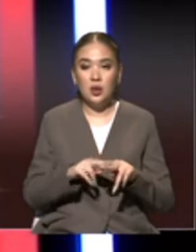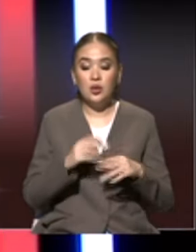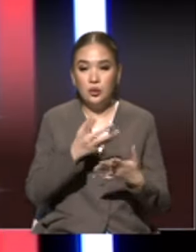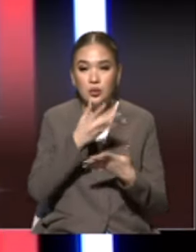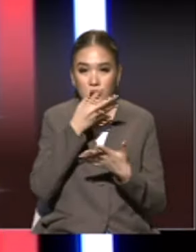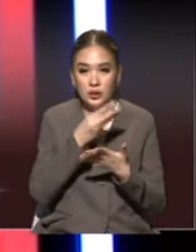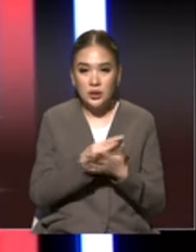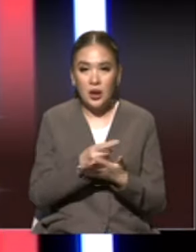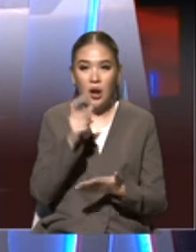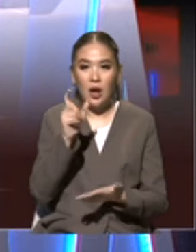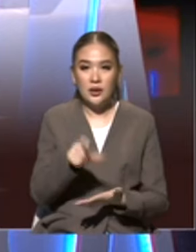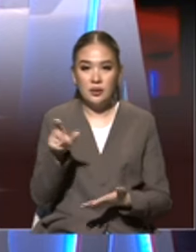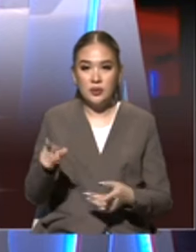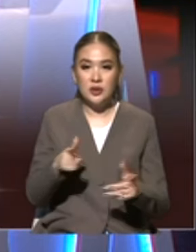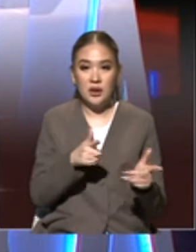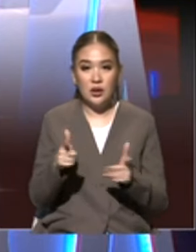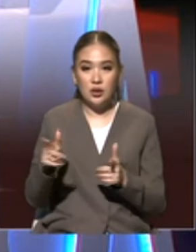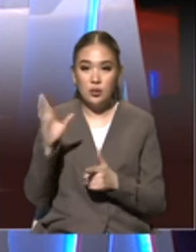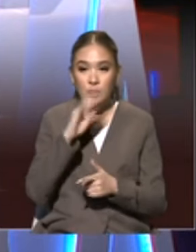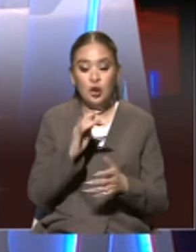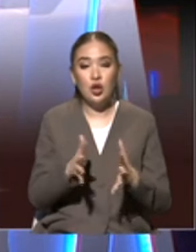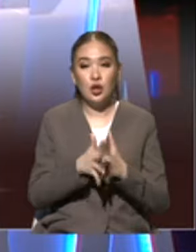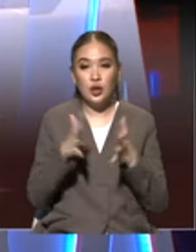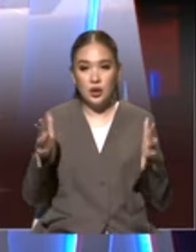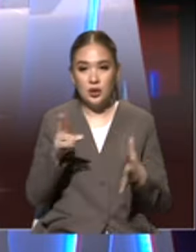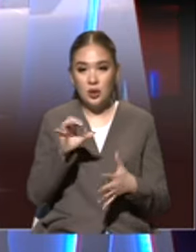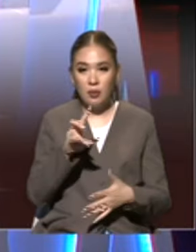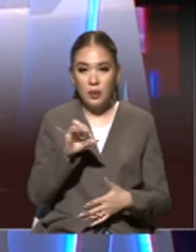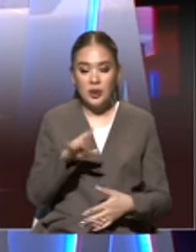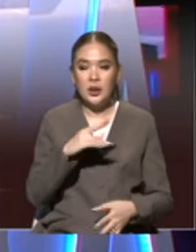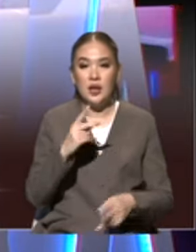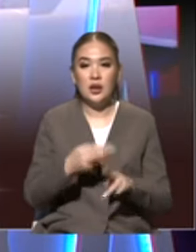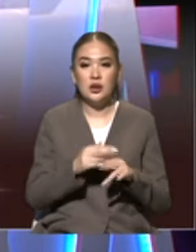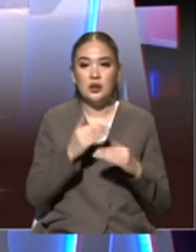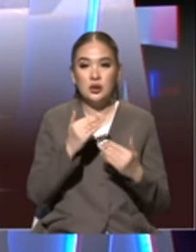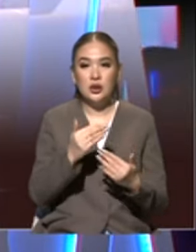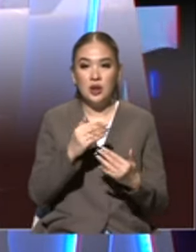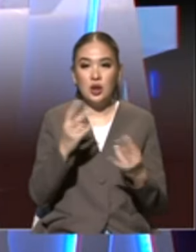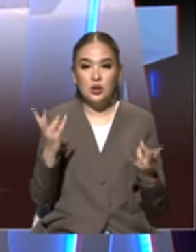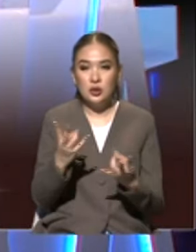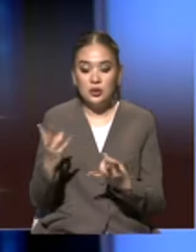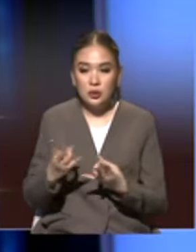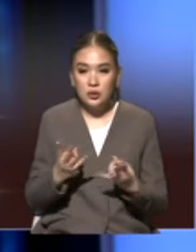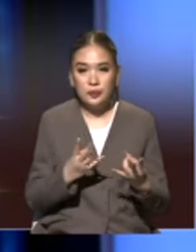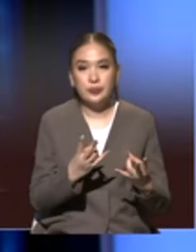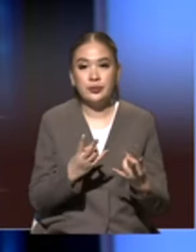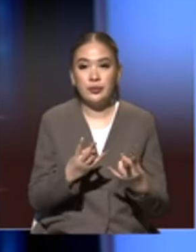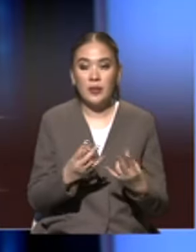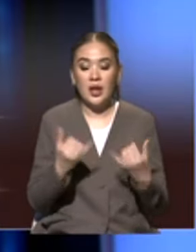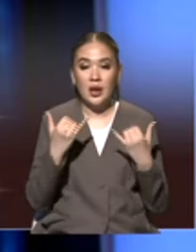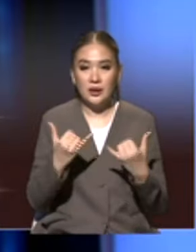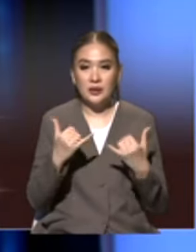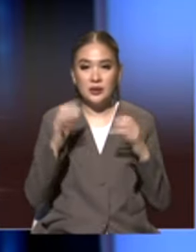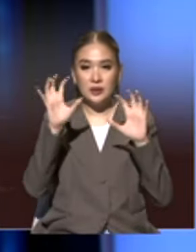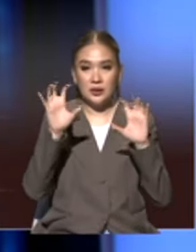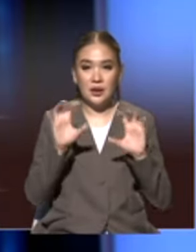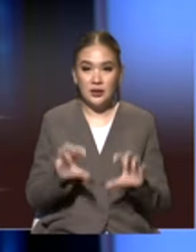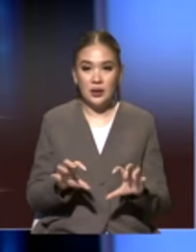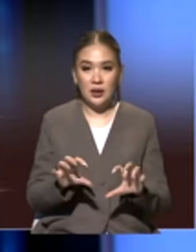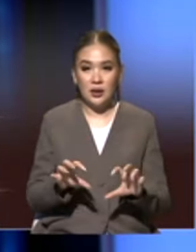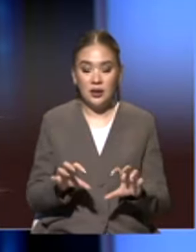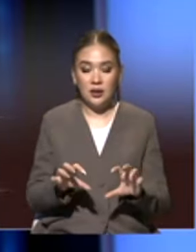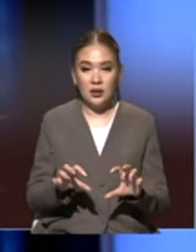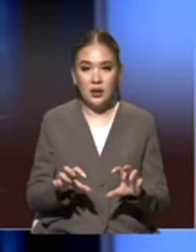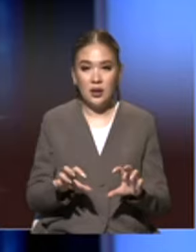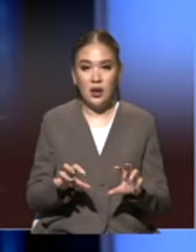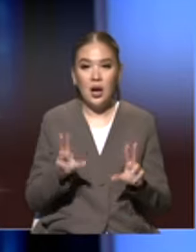бір адамына дайындау мүмкін солай. Үлкен бір компанияға соның интересін жаңа лоббировать етіп. Сонда мысалы, қазіргі заңда ол